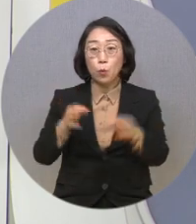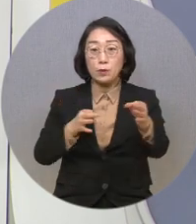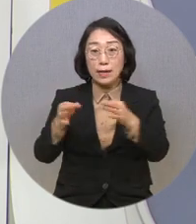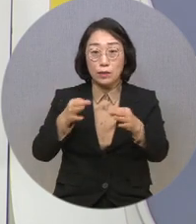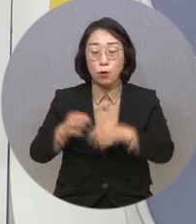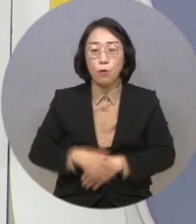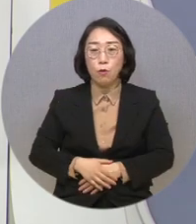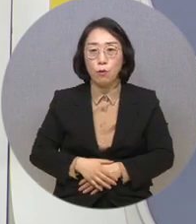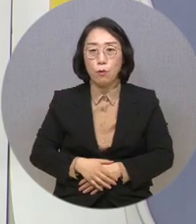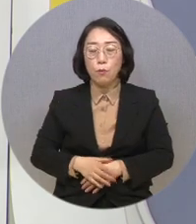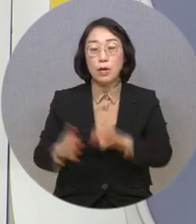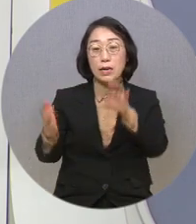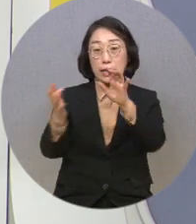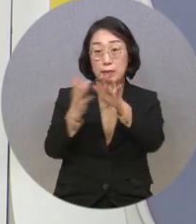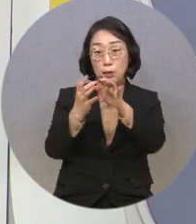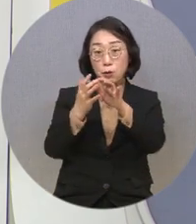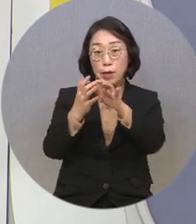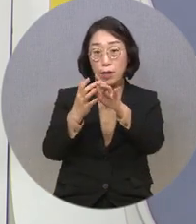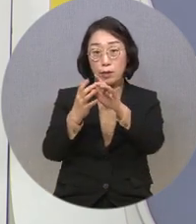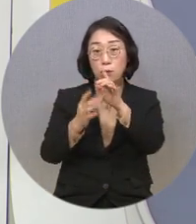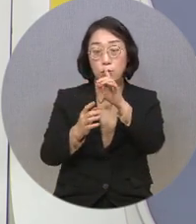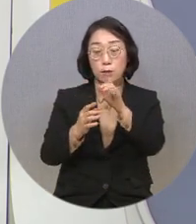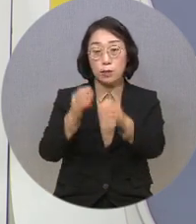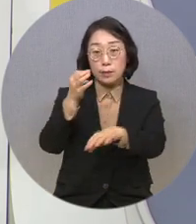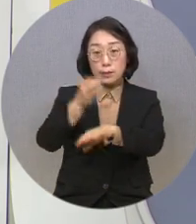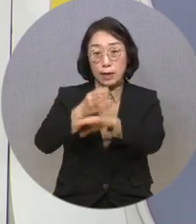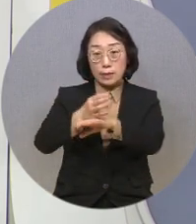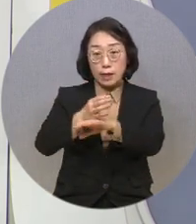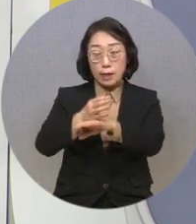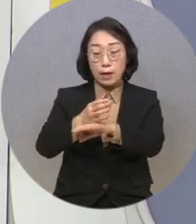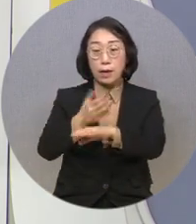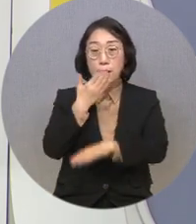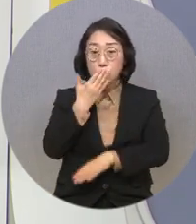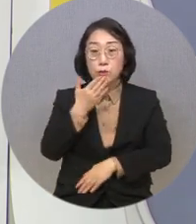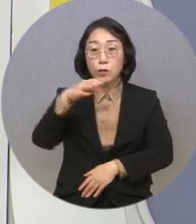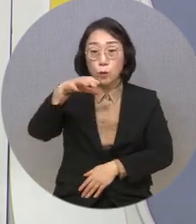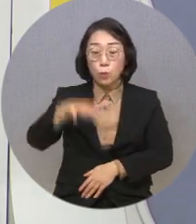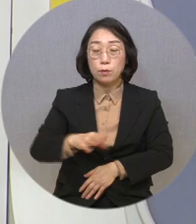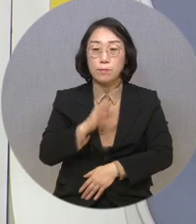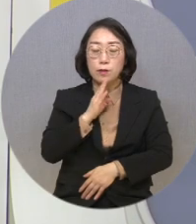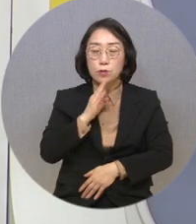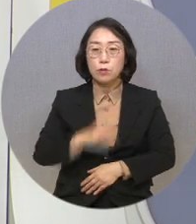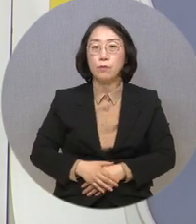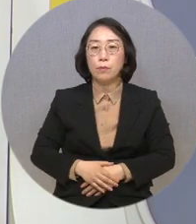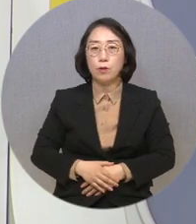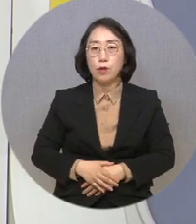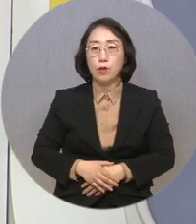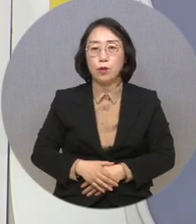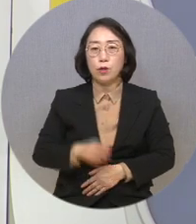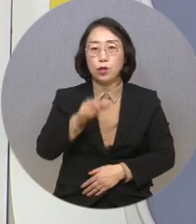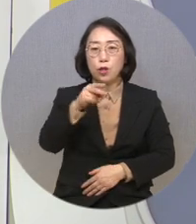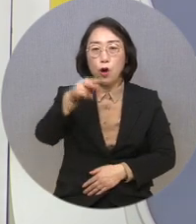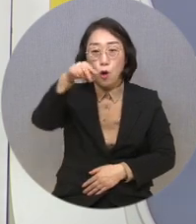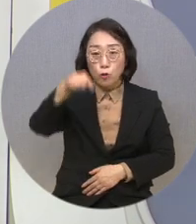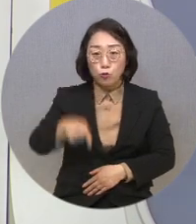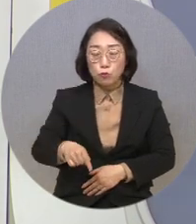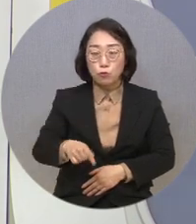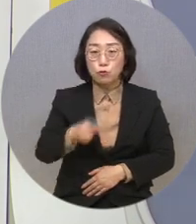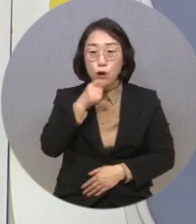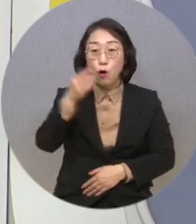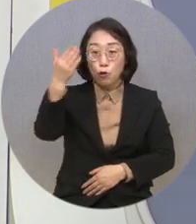온라인 쇼핑몰이잖아요. 네, 맞습니다. 몇 개 품목 정도가 있는 거예요? 네, 요수 돌산 갓김치부터 시작해서